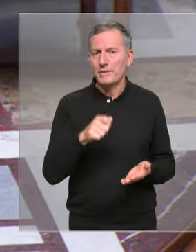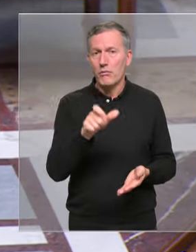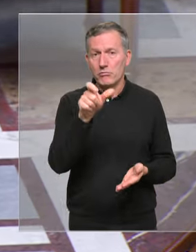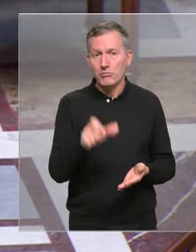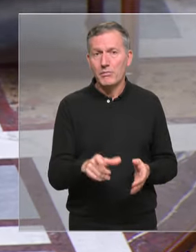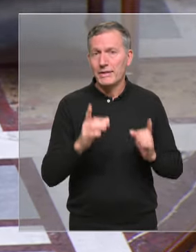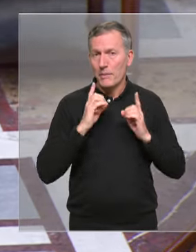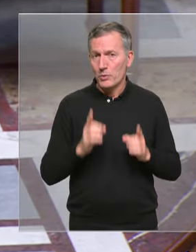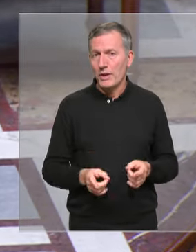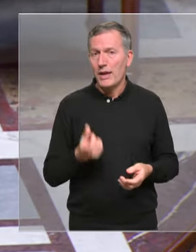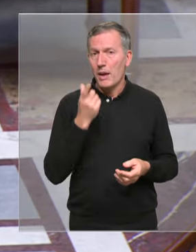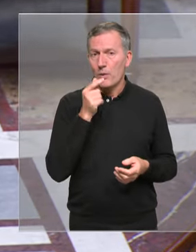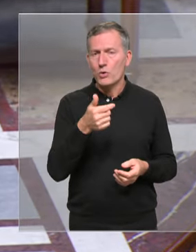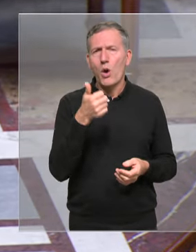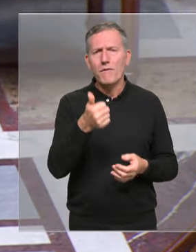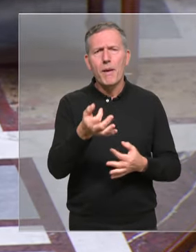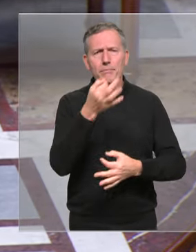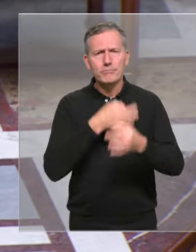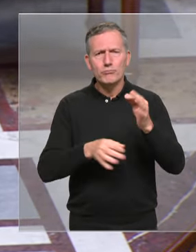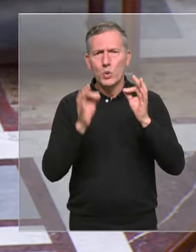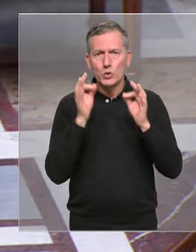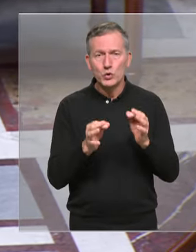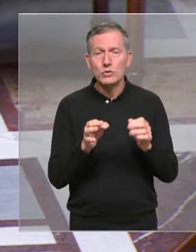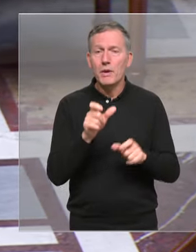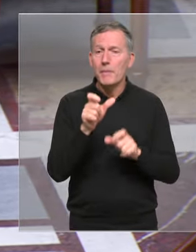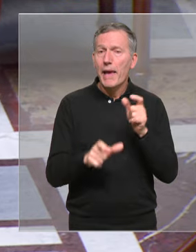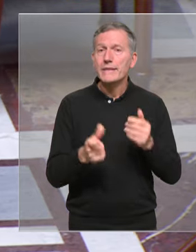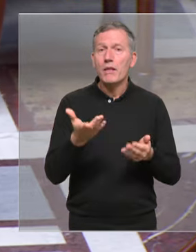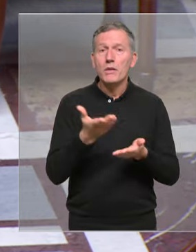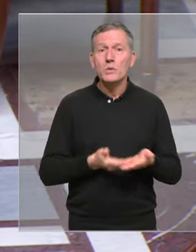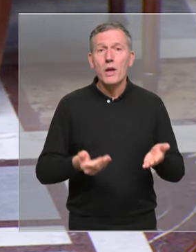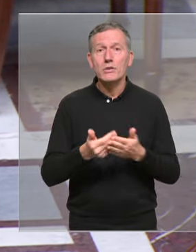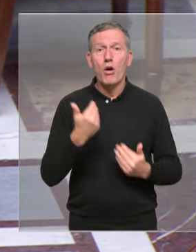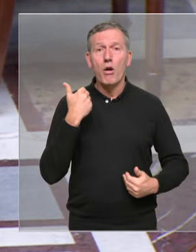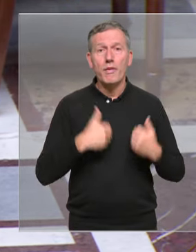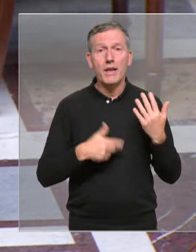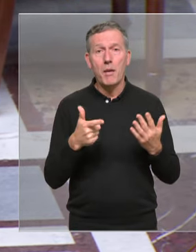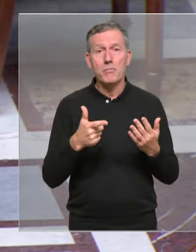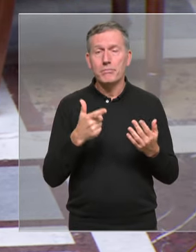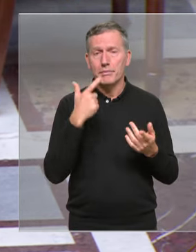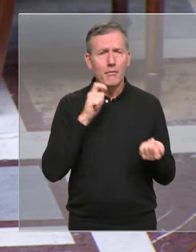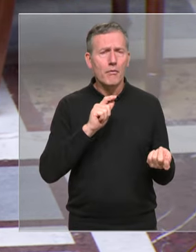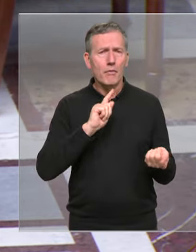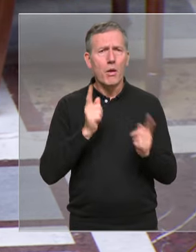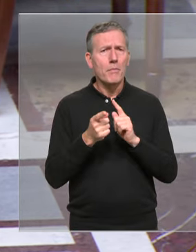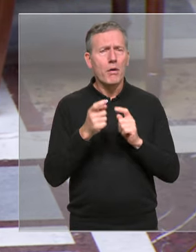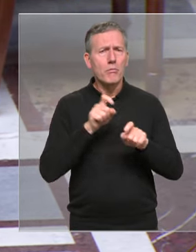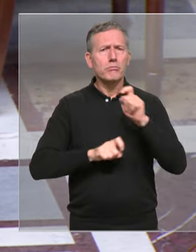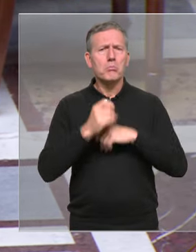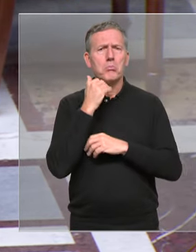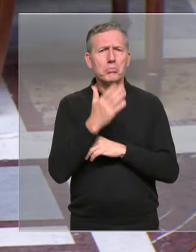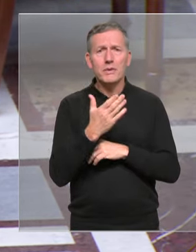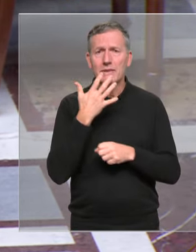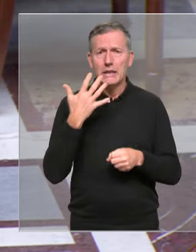Paul Christophe, vous l'avez dit, demander aux personnes en situation de handicap irréversible de justifier tous